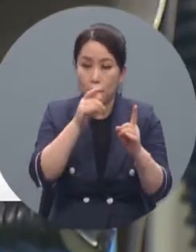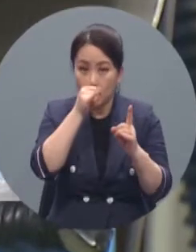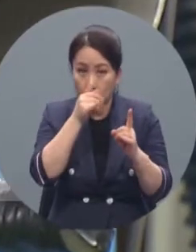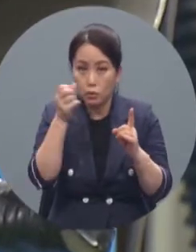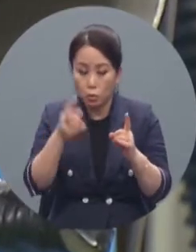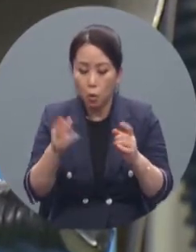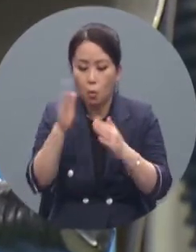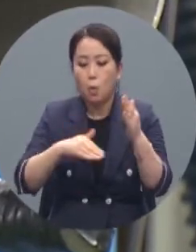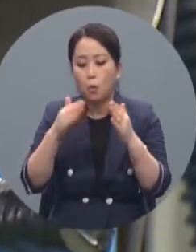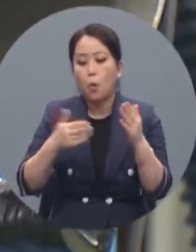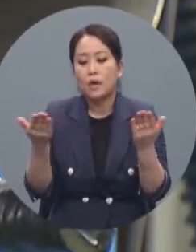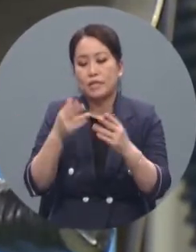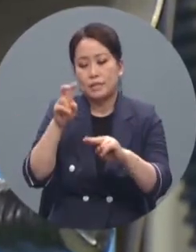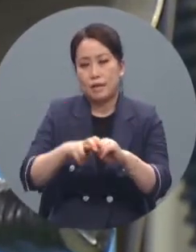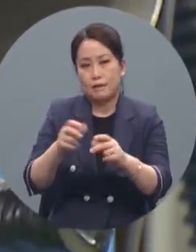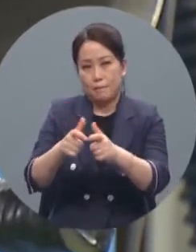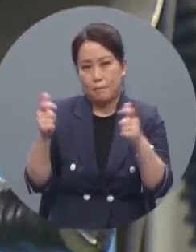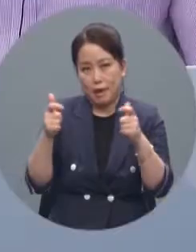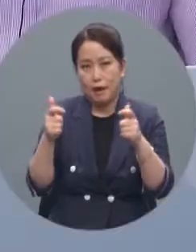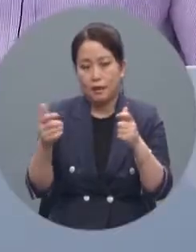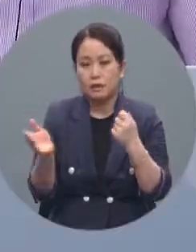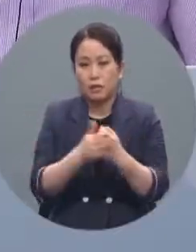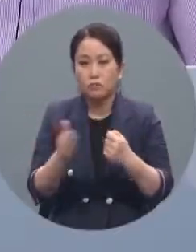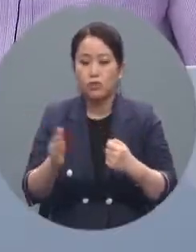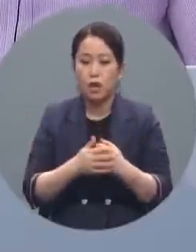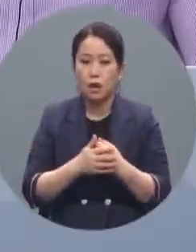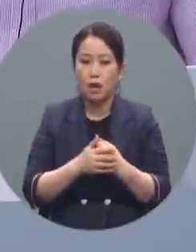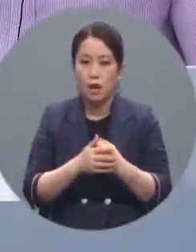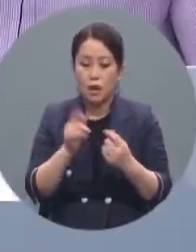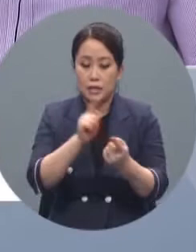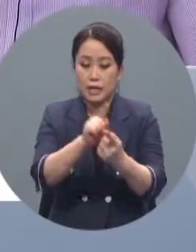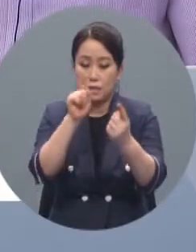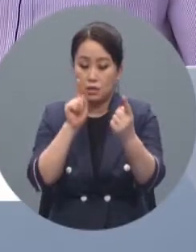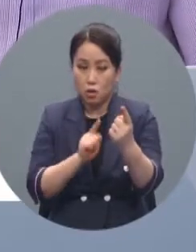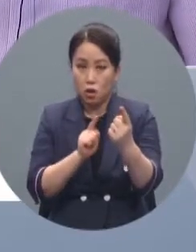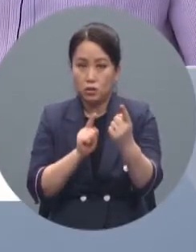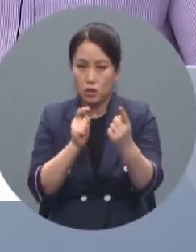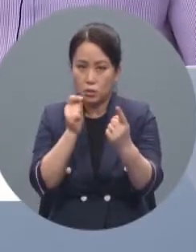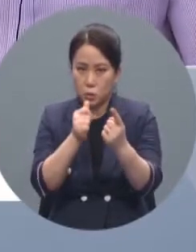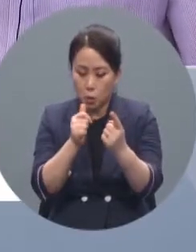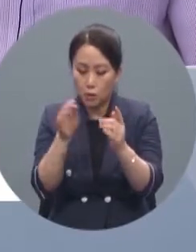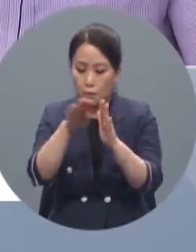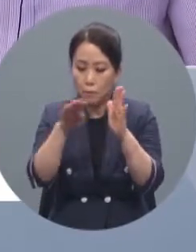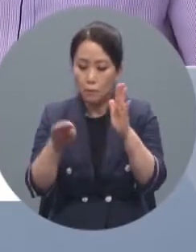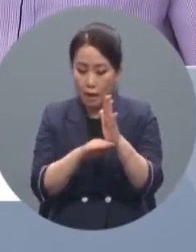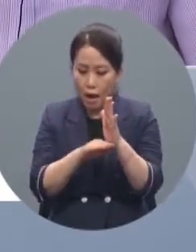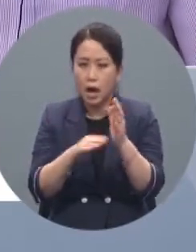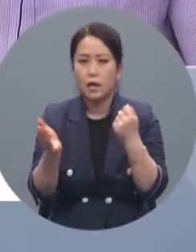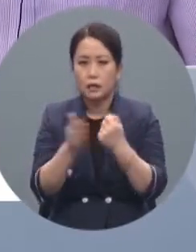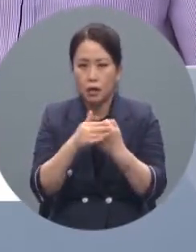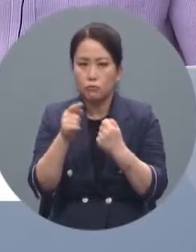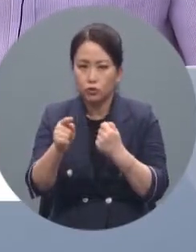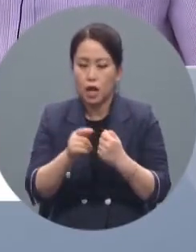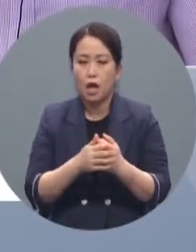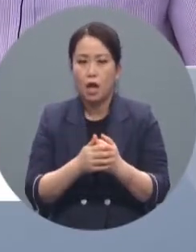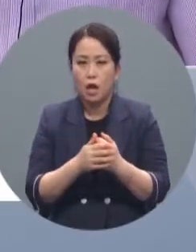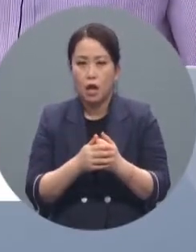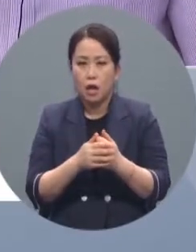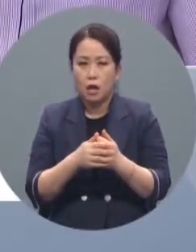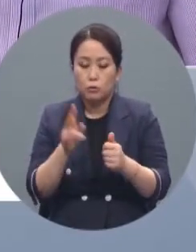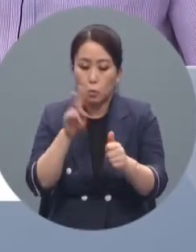증가했기 때문으로 분석됩니다. 완화된 사회적 거리두기 등의 영향으로 도소매 및